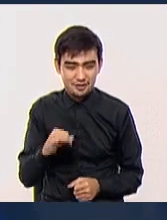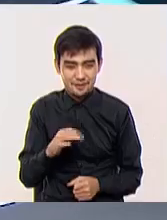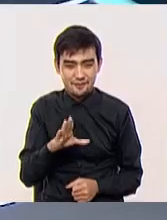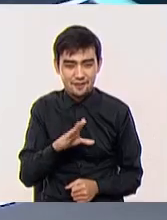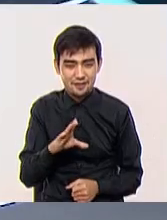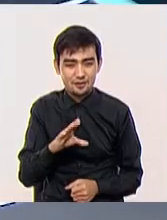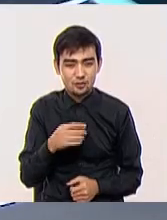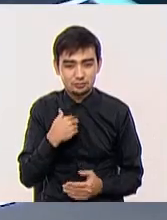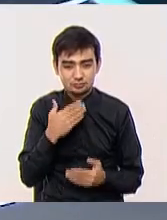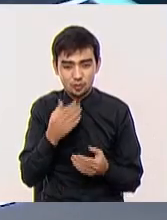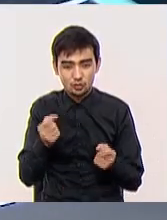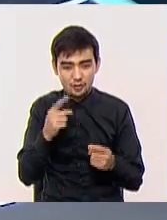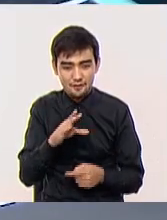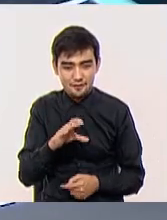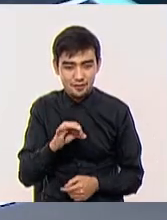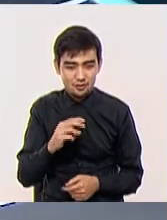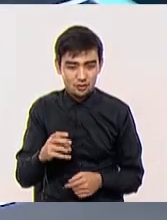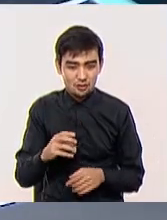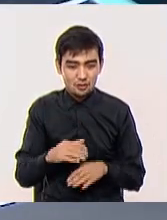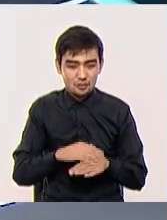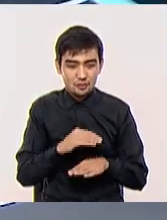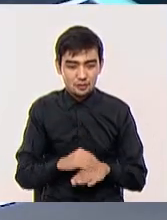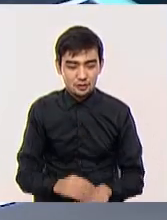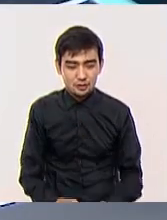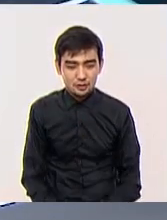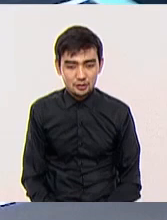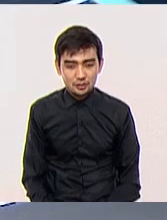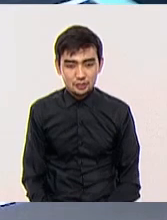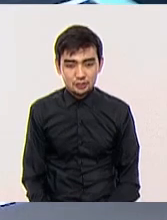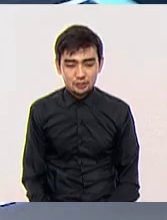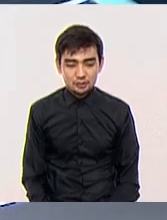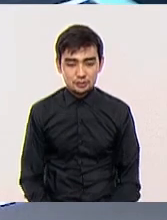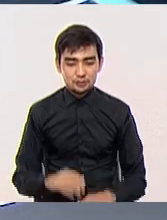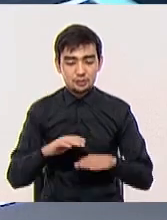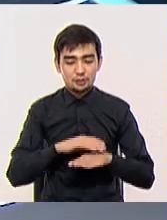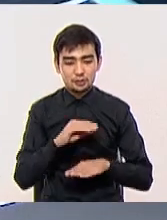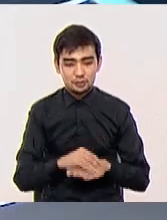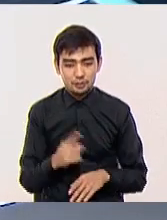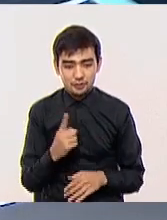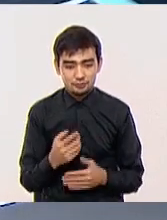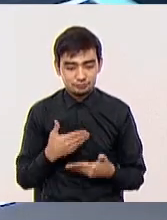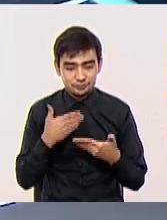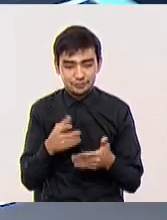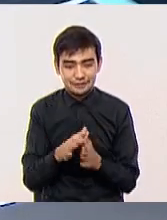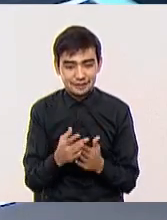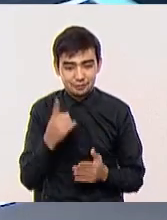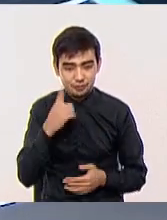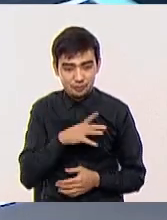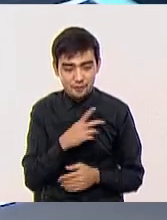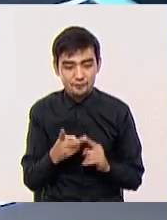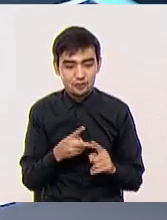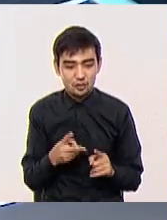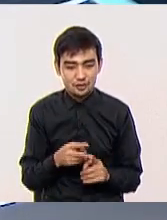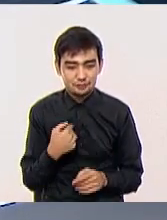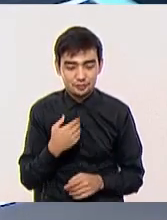книге. Добрый вечер, Виктор Иванович. Добрый вечер. Во-первых, поздравляем вас с выходом книги. А во-вторых,